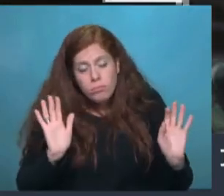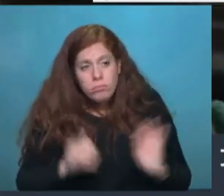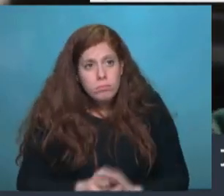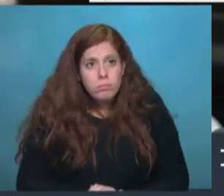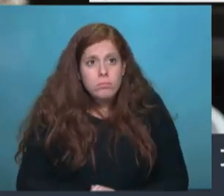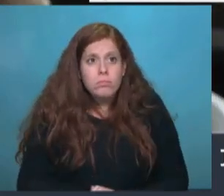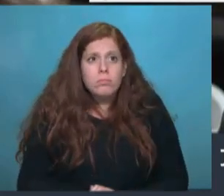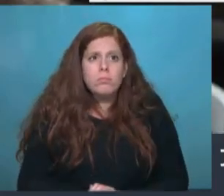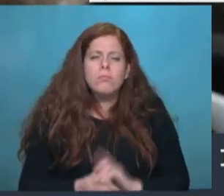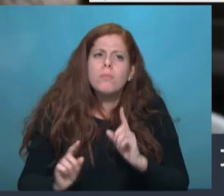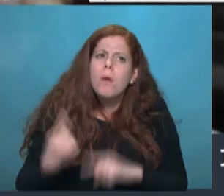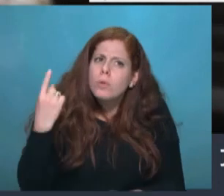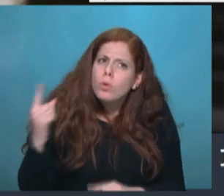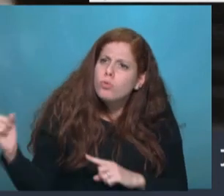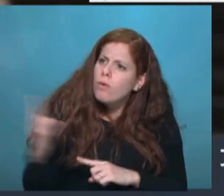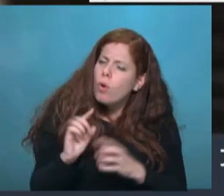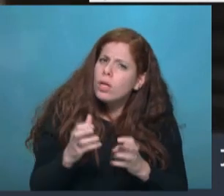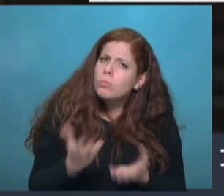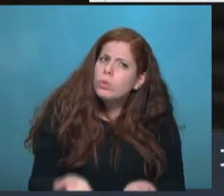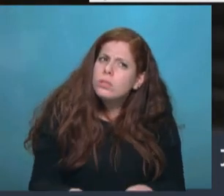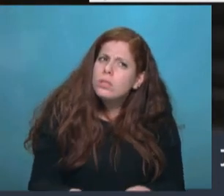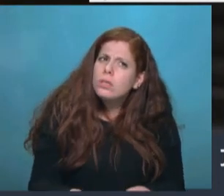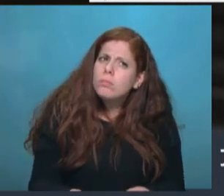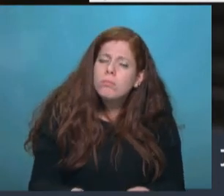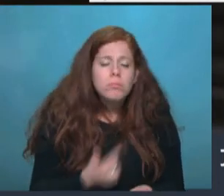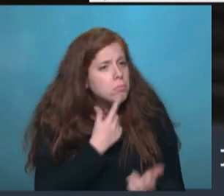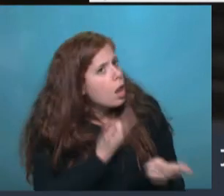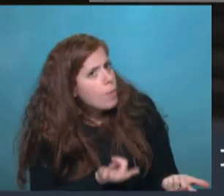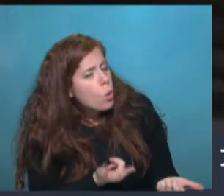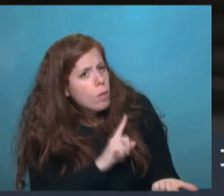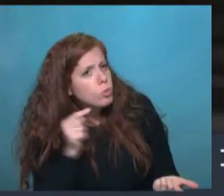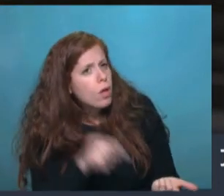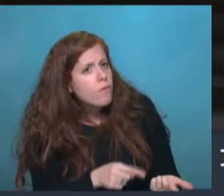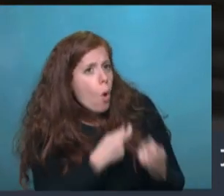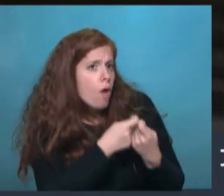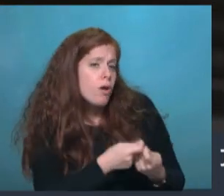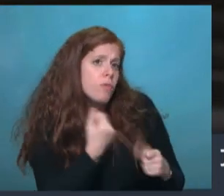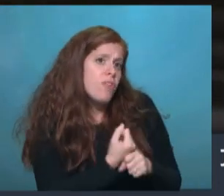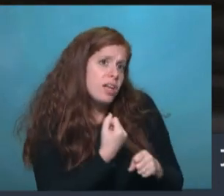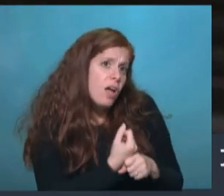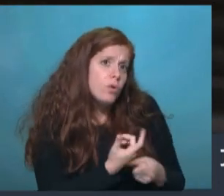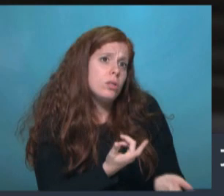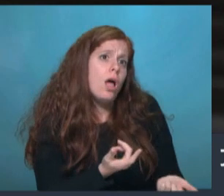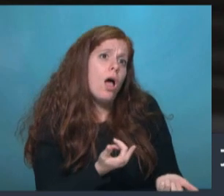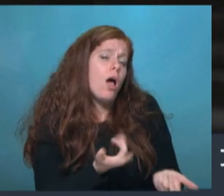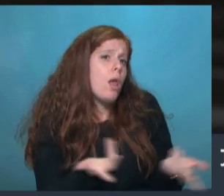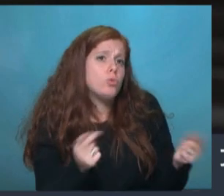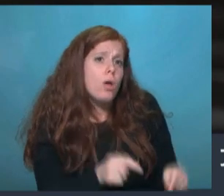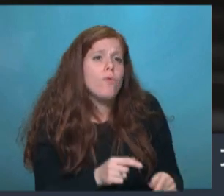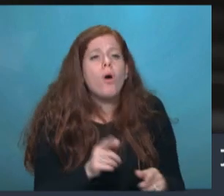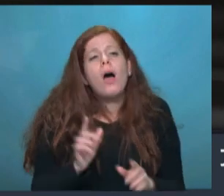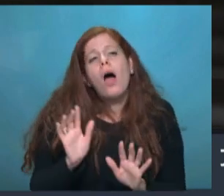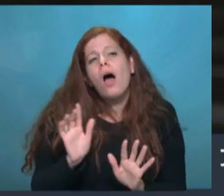בעבודה. מה פתאום שיבוא לקיבוצניקים? למה לא? למה שלא יבוא חבר מפלגת העבודה, חבר כנסת? למה שלא יבוא לקיבוצניקים? הוא כך אוהב